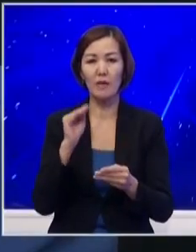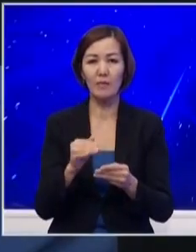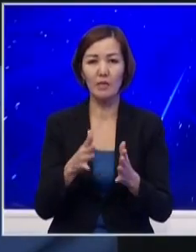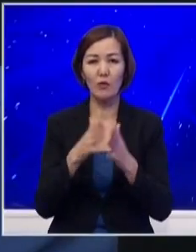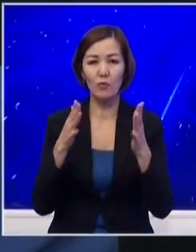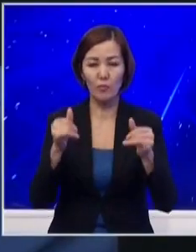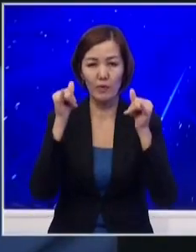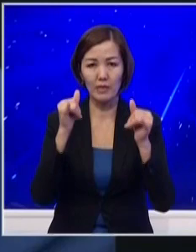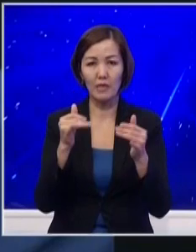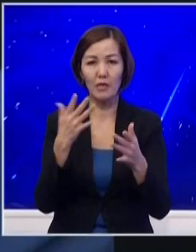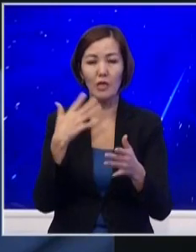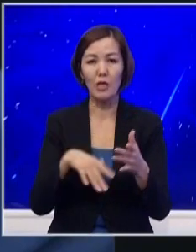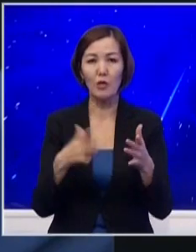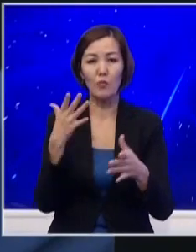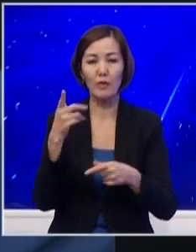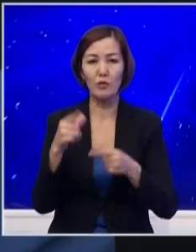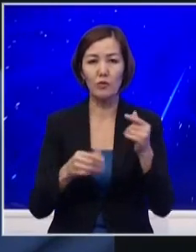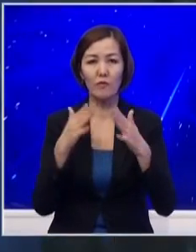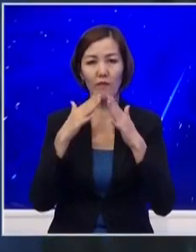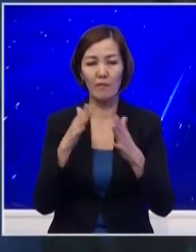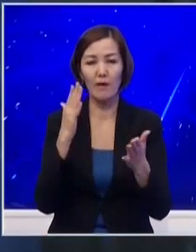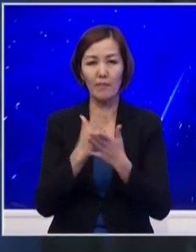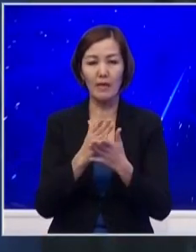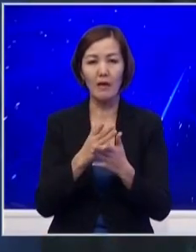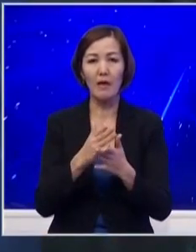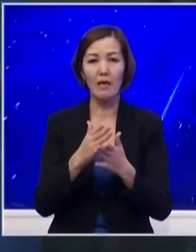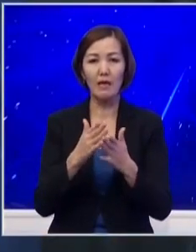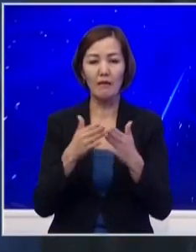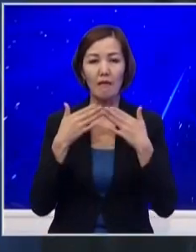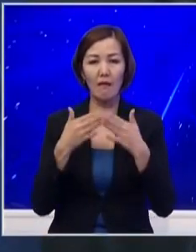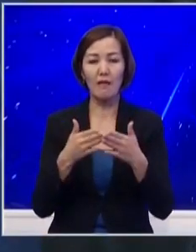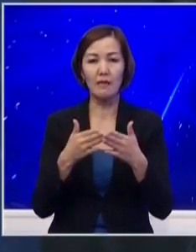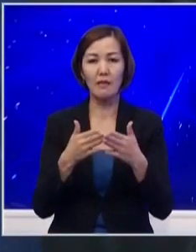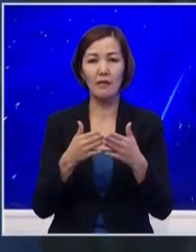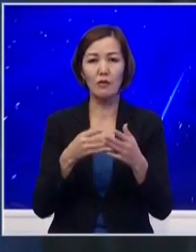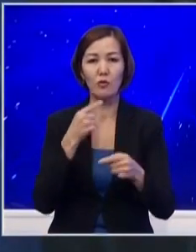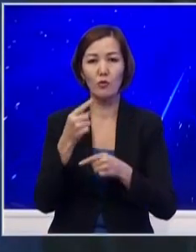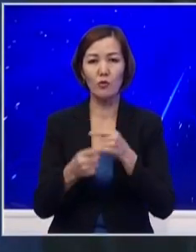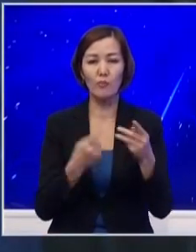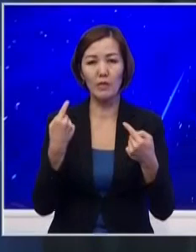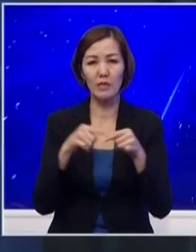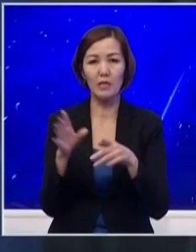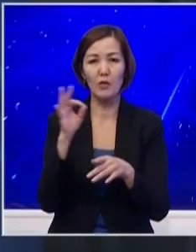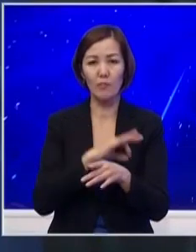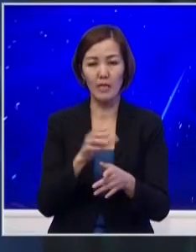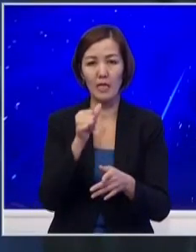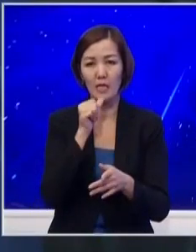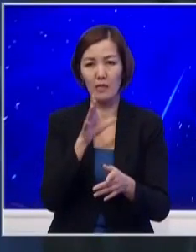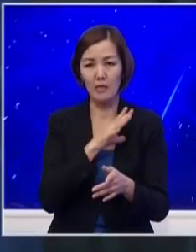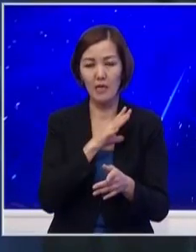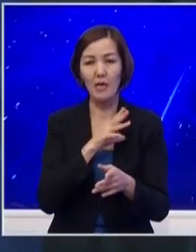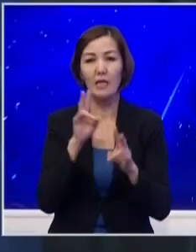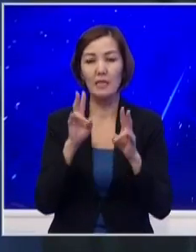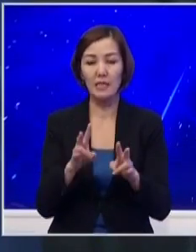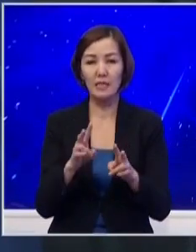асатын 55 сүт тауарлы фермасы бар. Онда голландиялық селекция тұқымдары мен технологиялары пайдаланылады. Десе